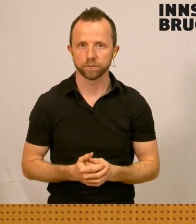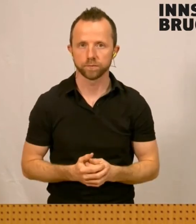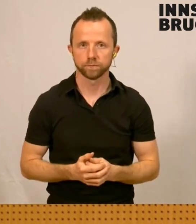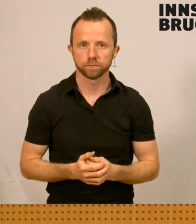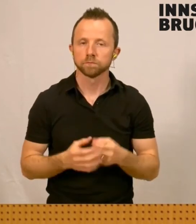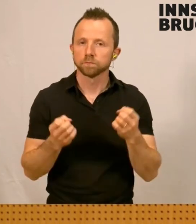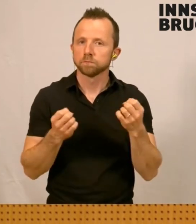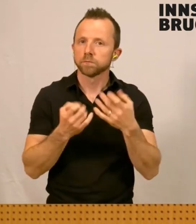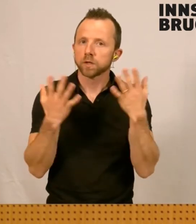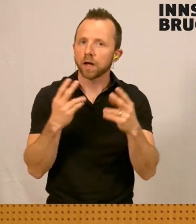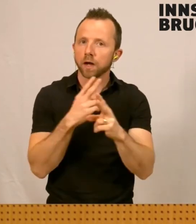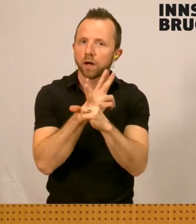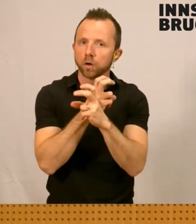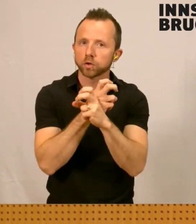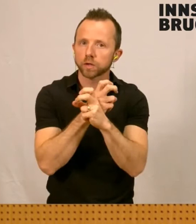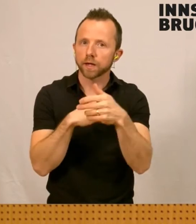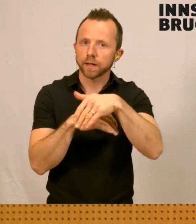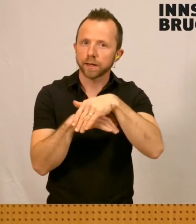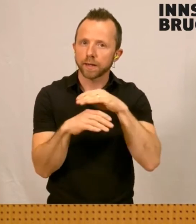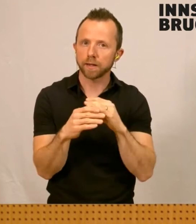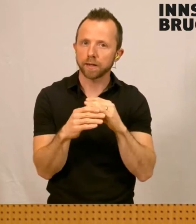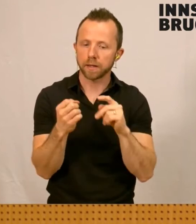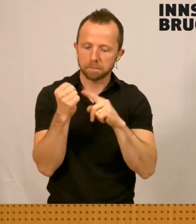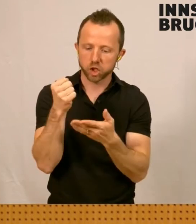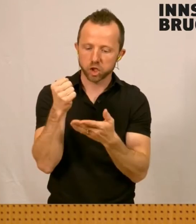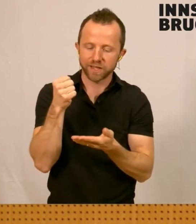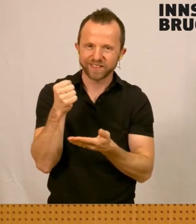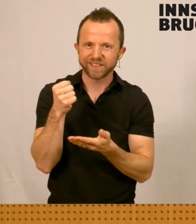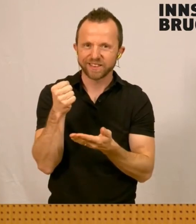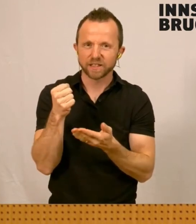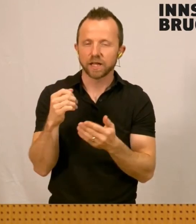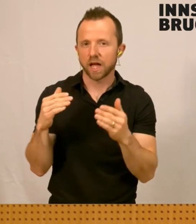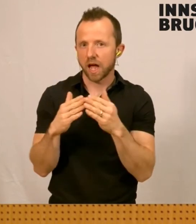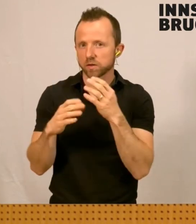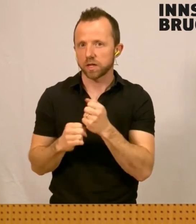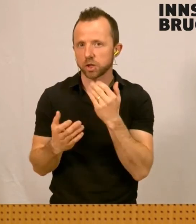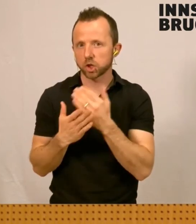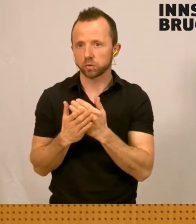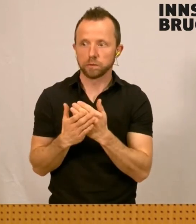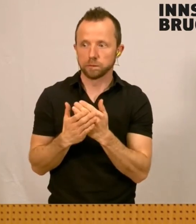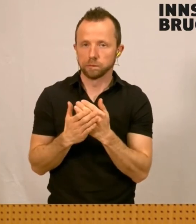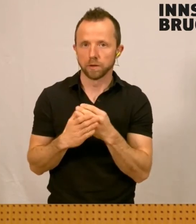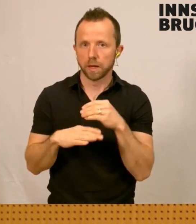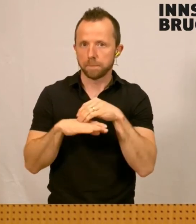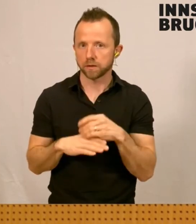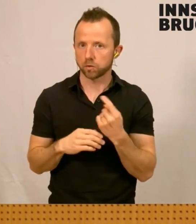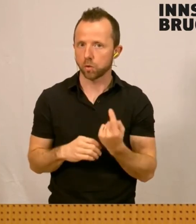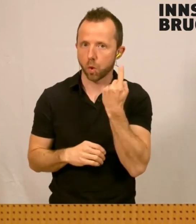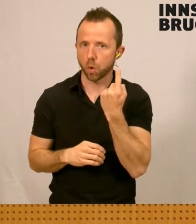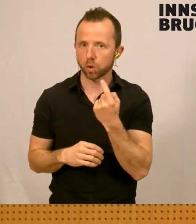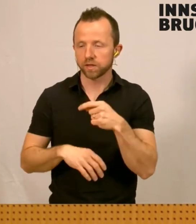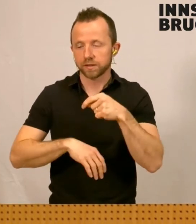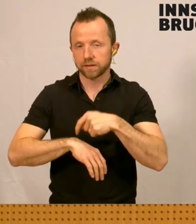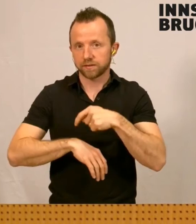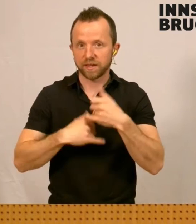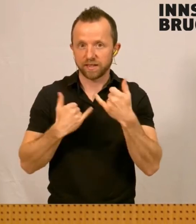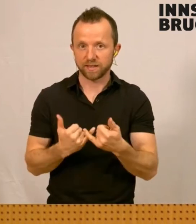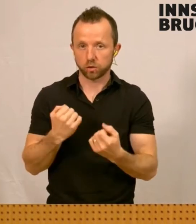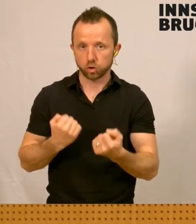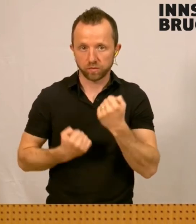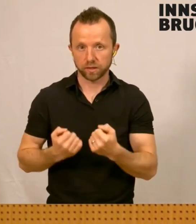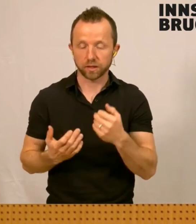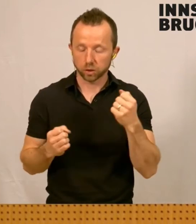Natürlich sind Österreichs Gemeindehaushalte in Mitleidenschaft gezogen. Natürlich müssen in Zeiten wie diesen auch Budgets konsolidiert